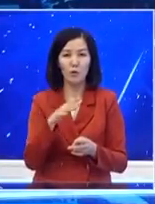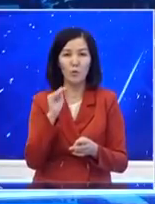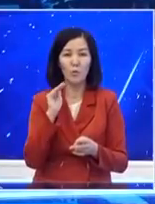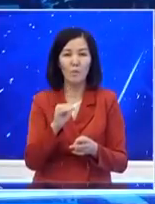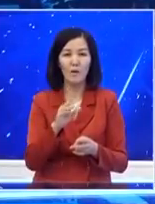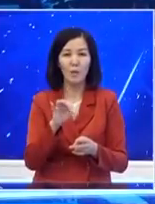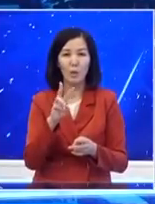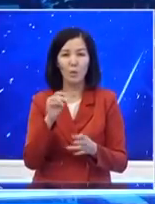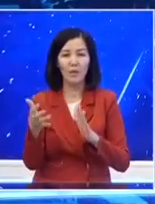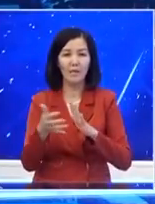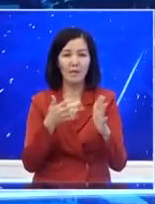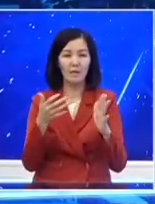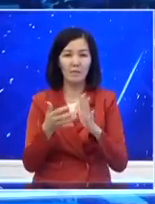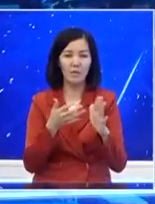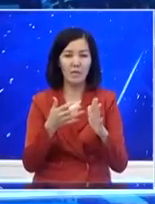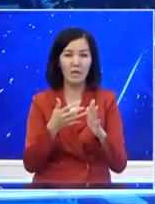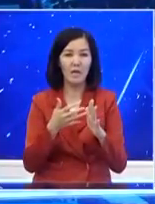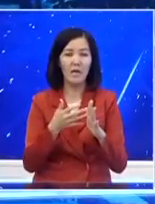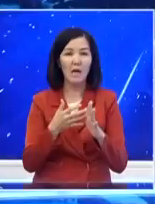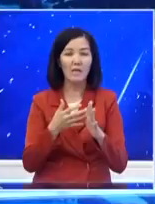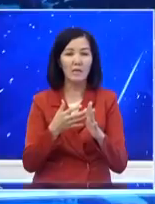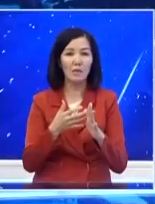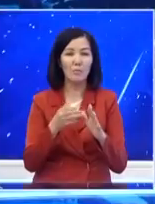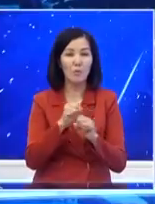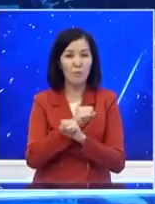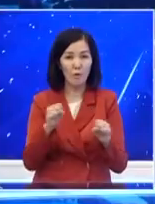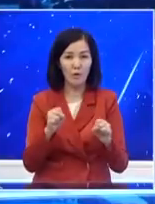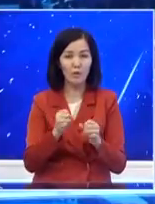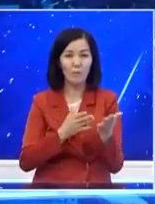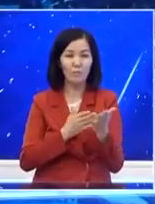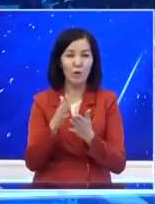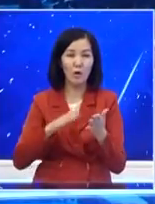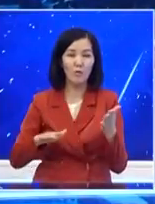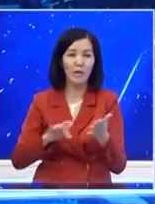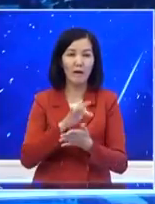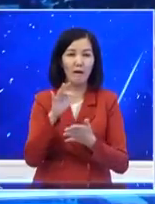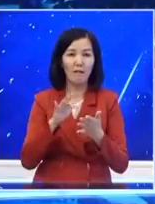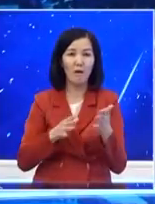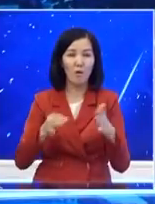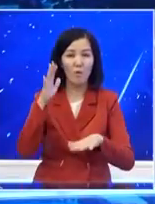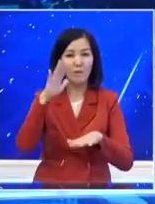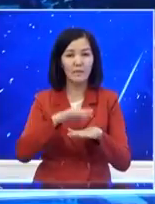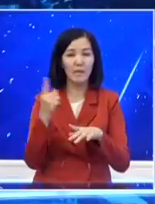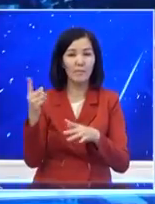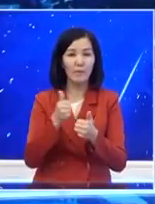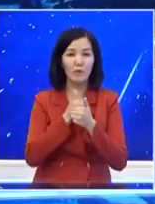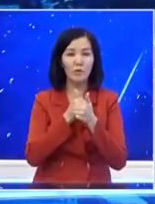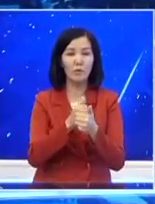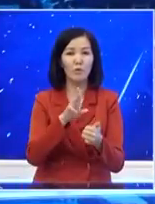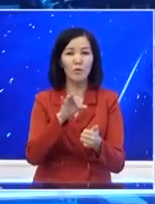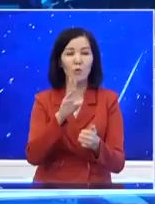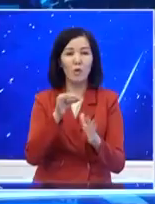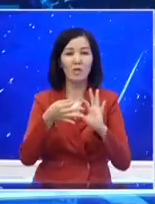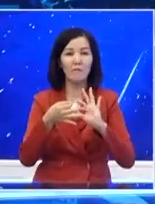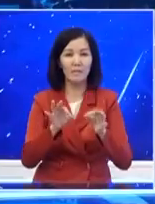1 350 000 тонна. Таршылық болмауы қажет. Бұл бағыттағы аудан қаладағы шаруаларды бүгін облыс әкімінің бірінші орынбасары Ләззат